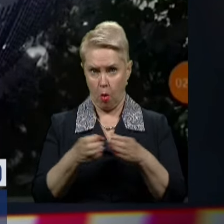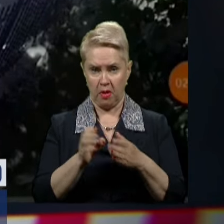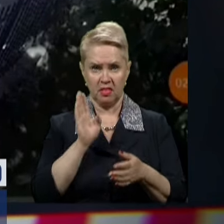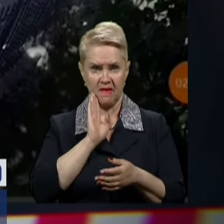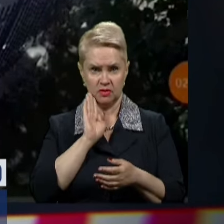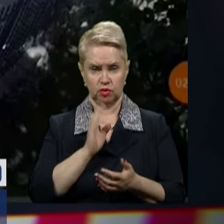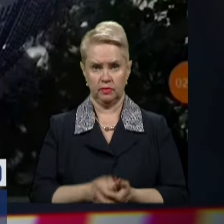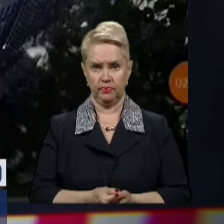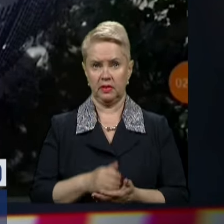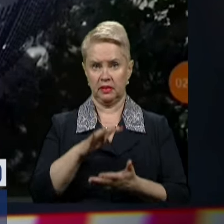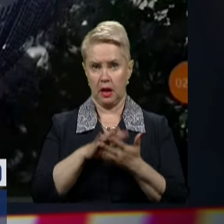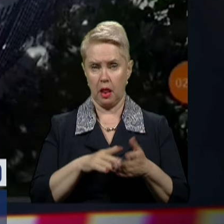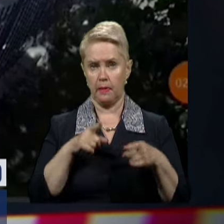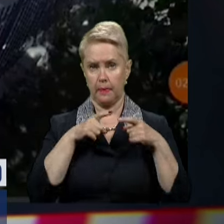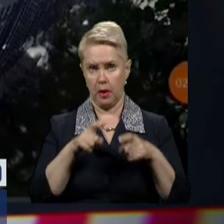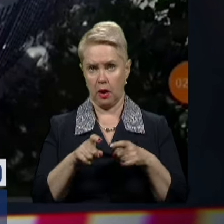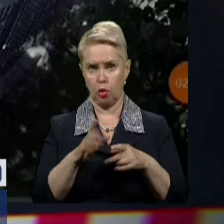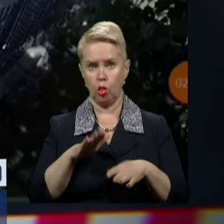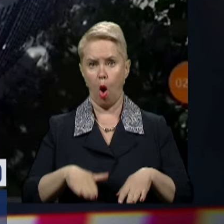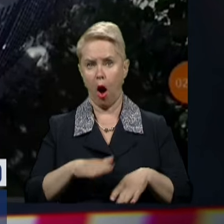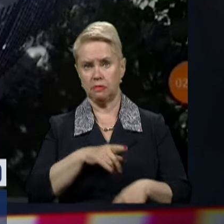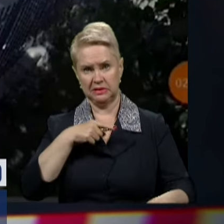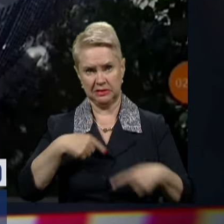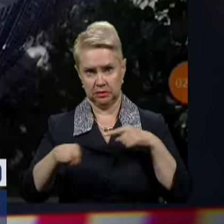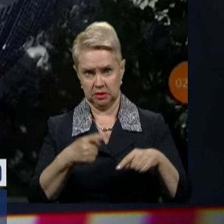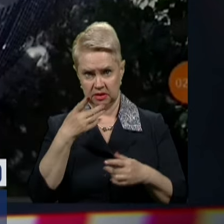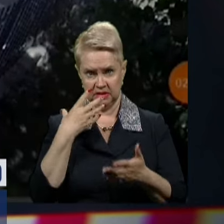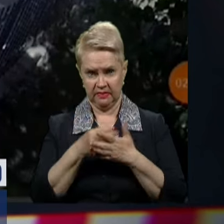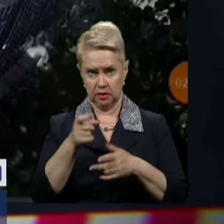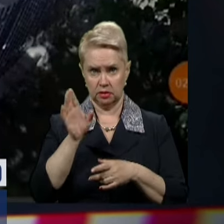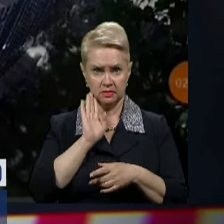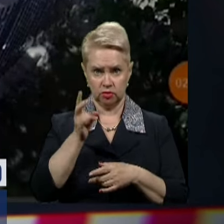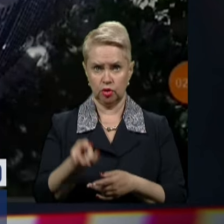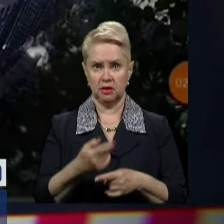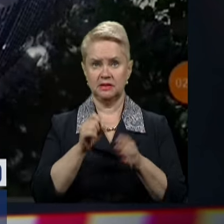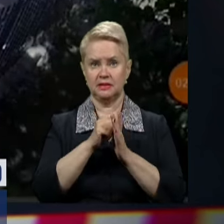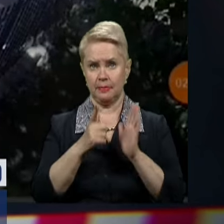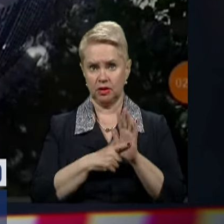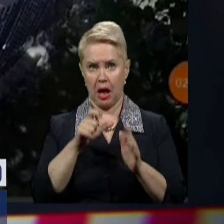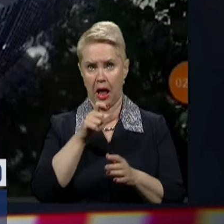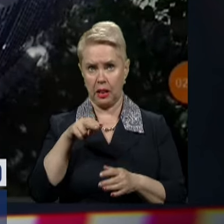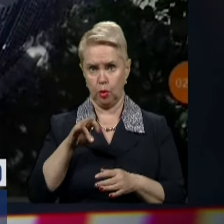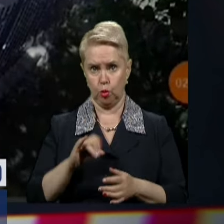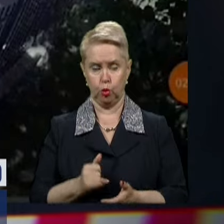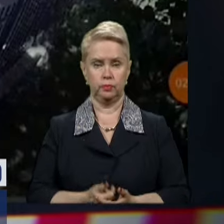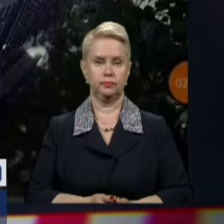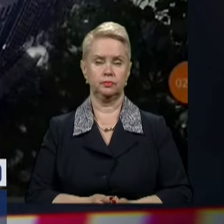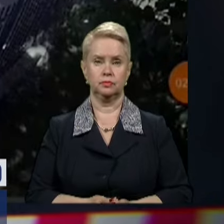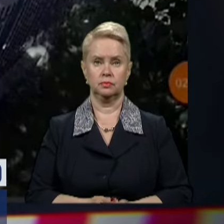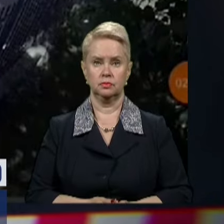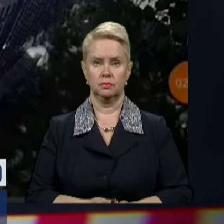дівчат. Далі підбігає і ногами добиває одну зі своїх жертв – 17-річну Еліну.